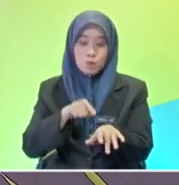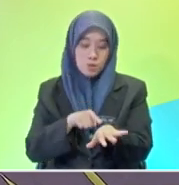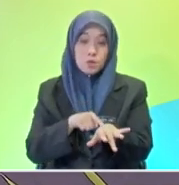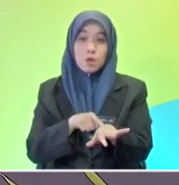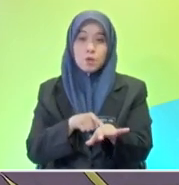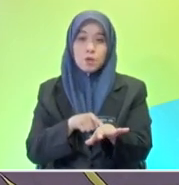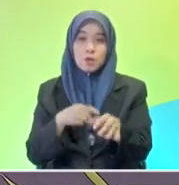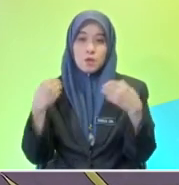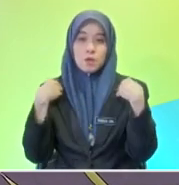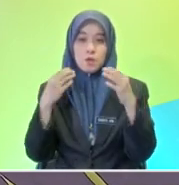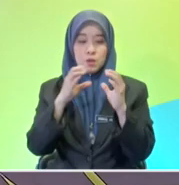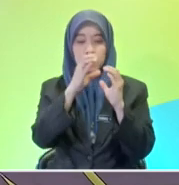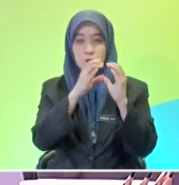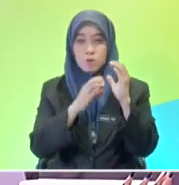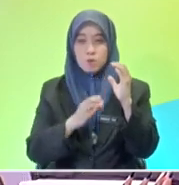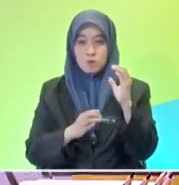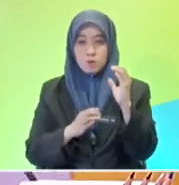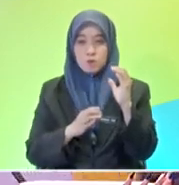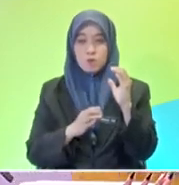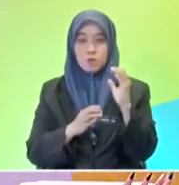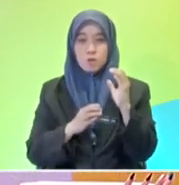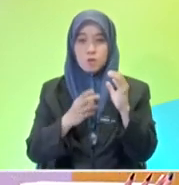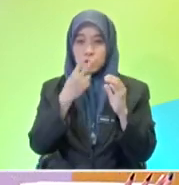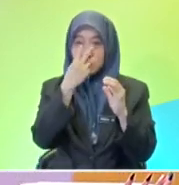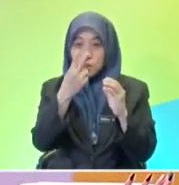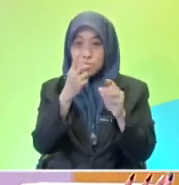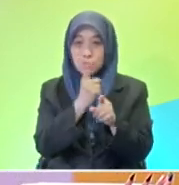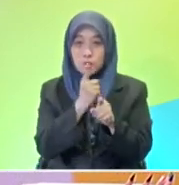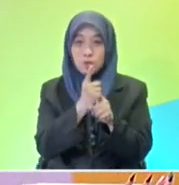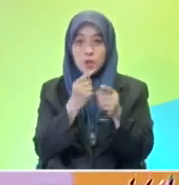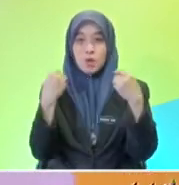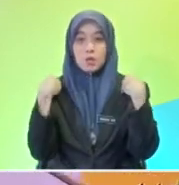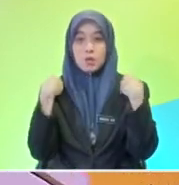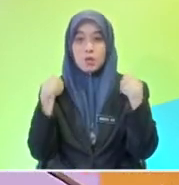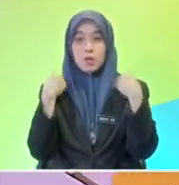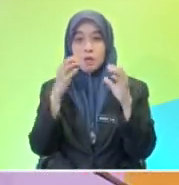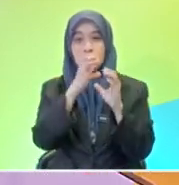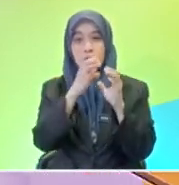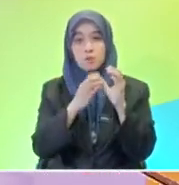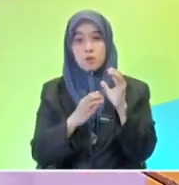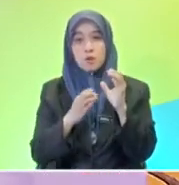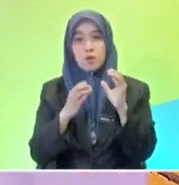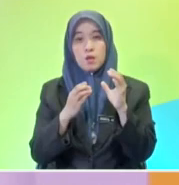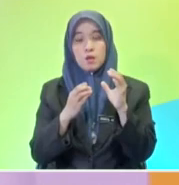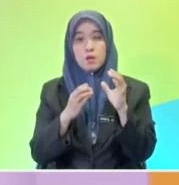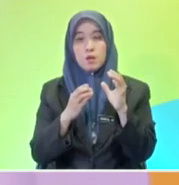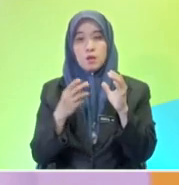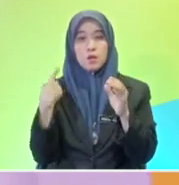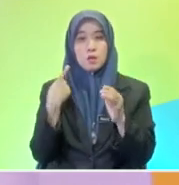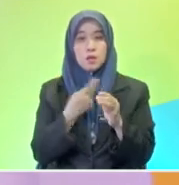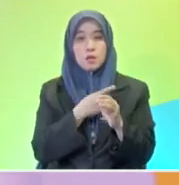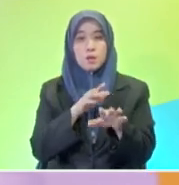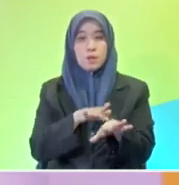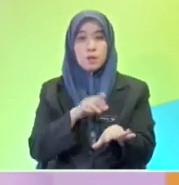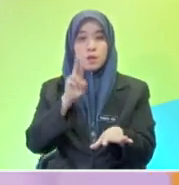Oh Cuba Abang Kis tengok betul-betul belah belakang dia Tu nampak tak m ada ada corak oh Kat belakang ada kita Panggil urat daun